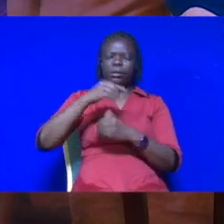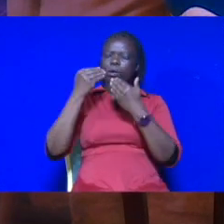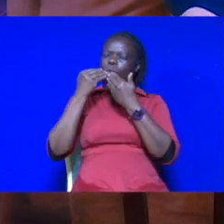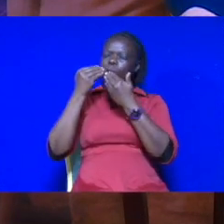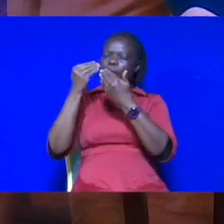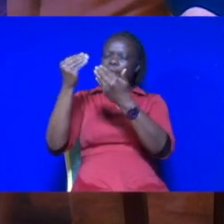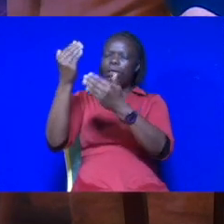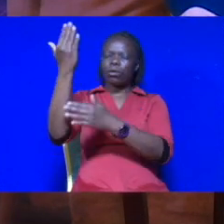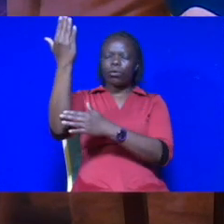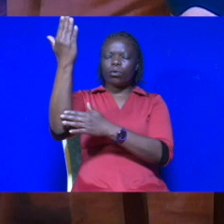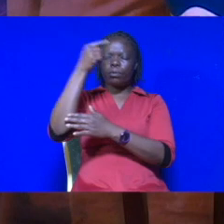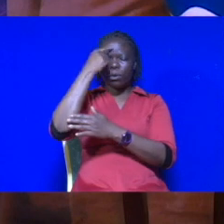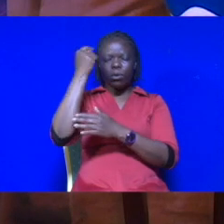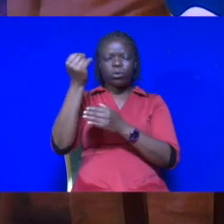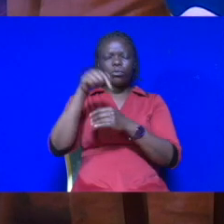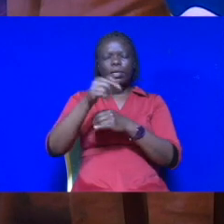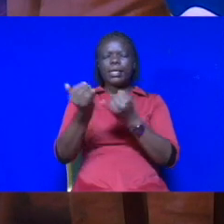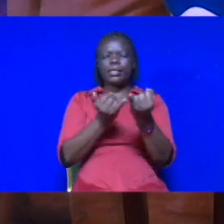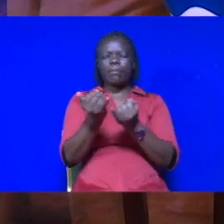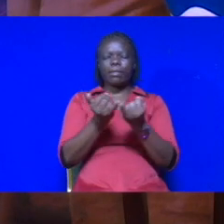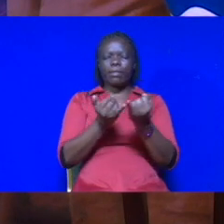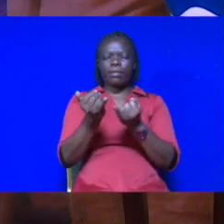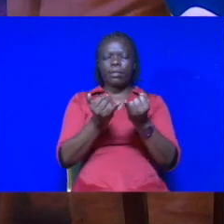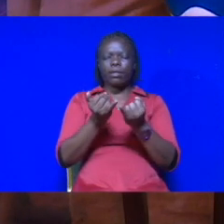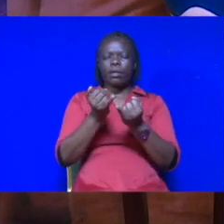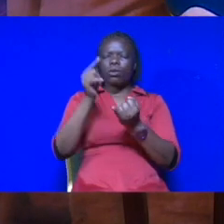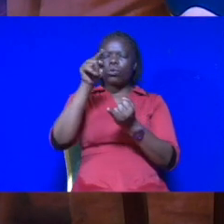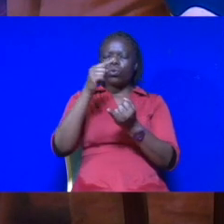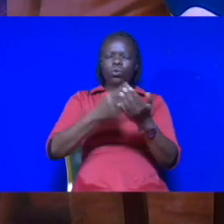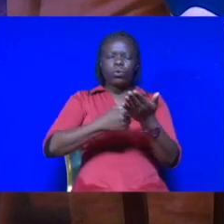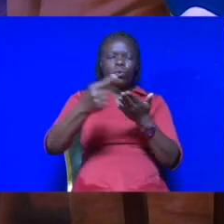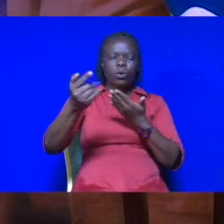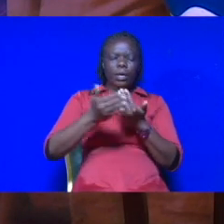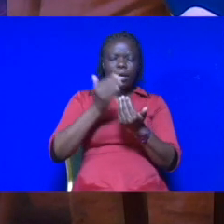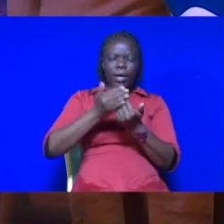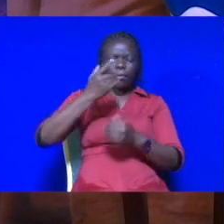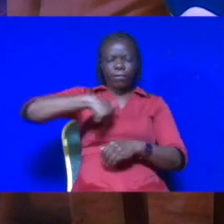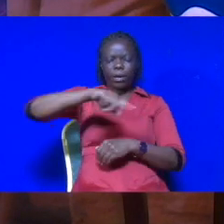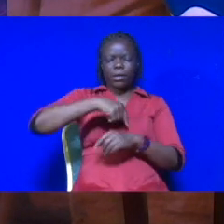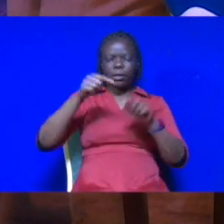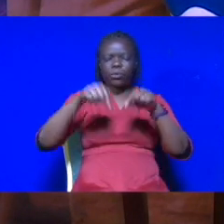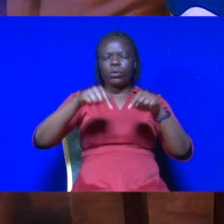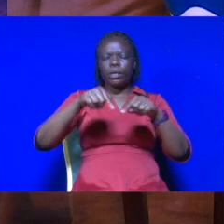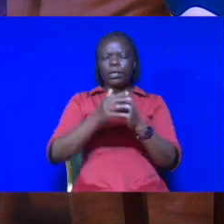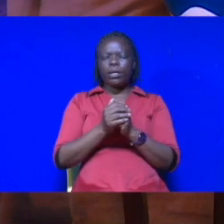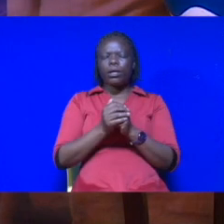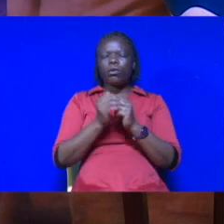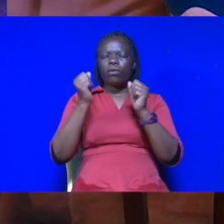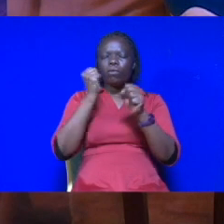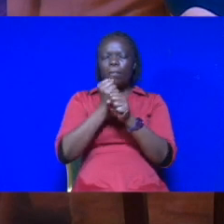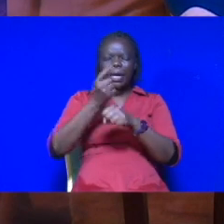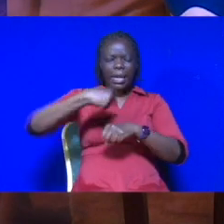tunakushukuru kwa ajili ya sabato hii ya leo. Umetutunza wiki zima na leo hii umetuwezesha